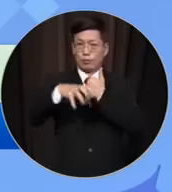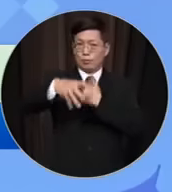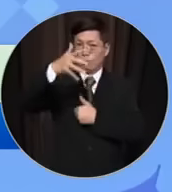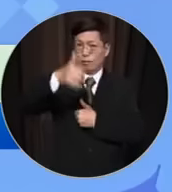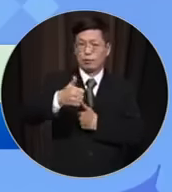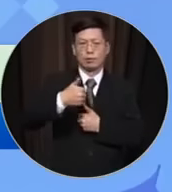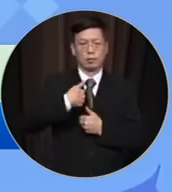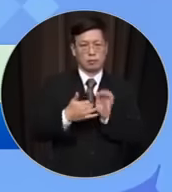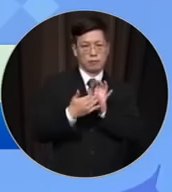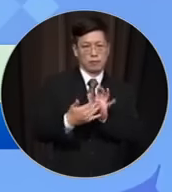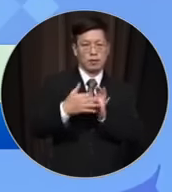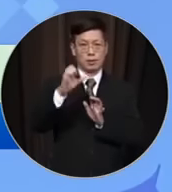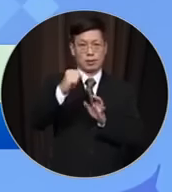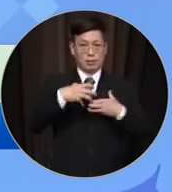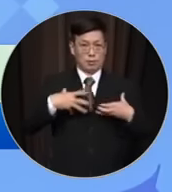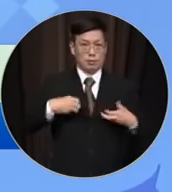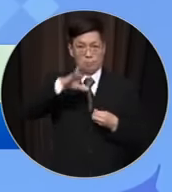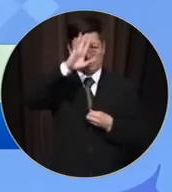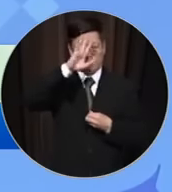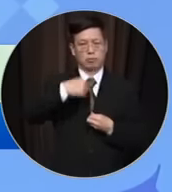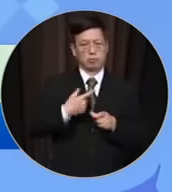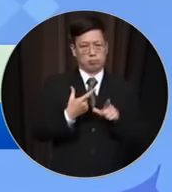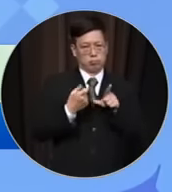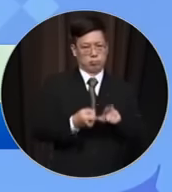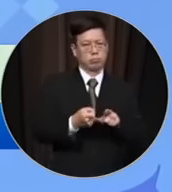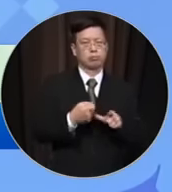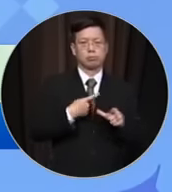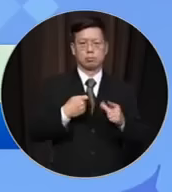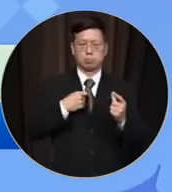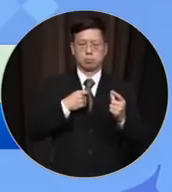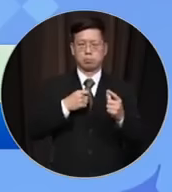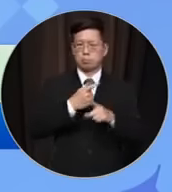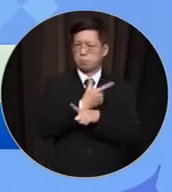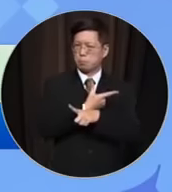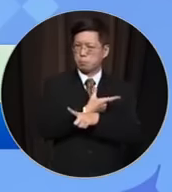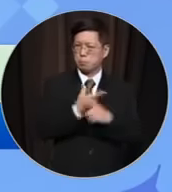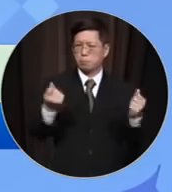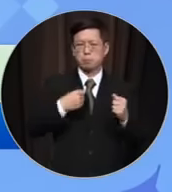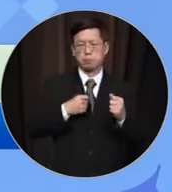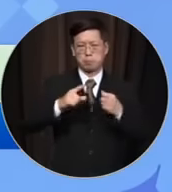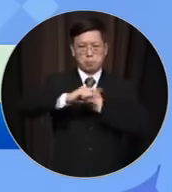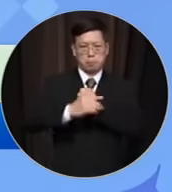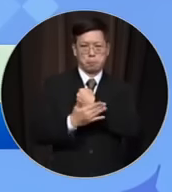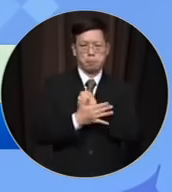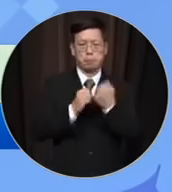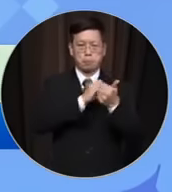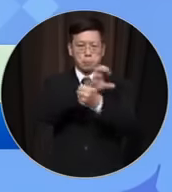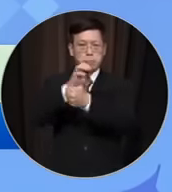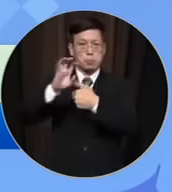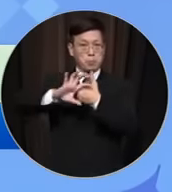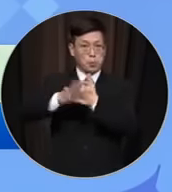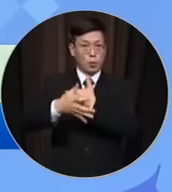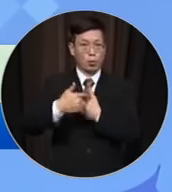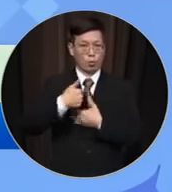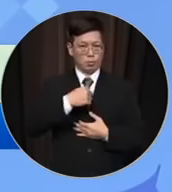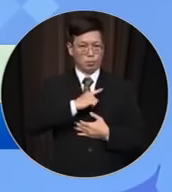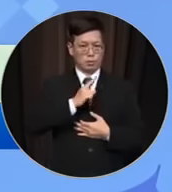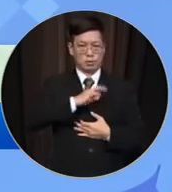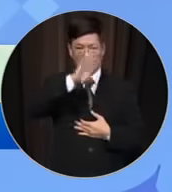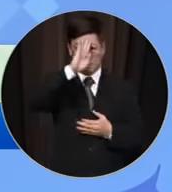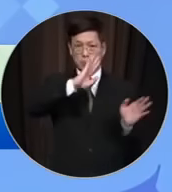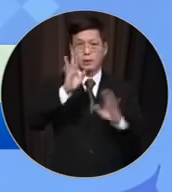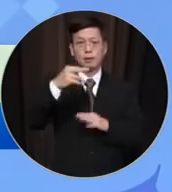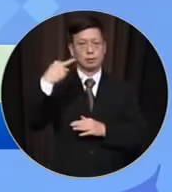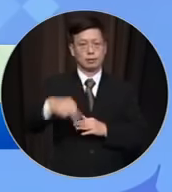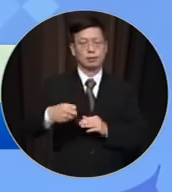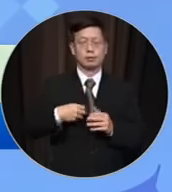长，负责防 SARS 的工作，就以公开、透明、及时的方式与世界各国分享 SARS 的疫情，并且跟美国、